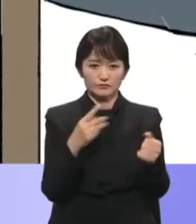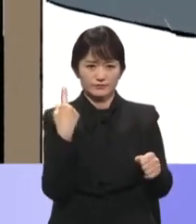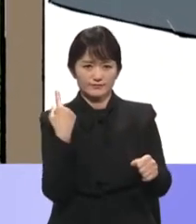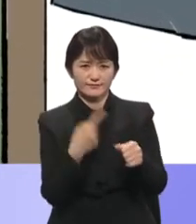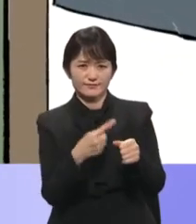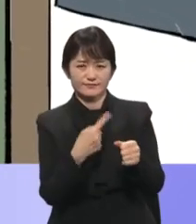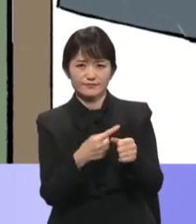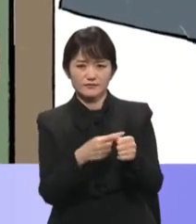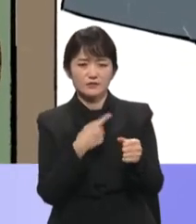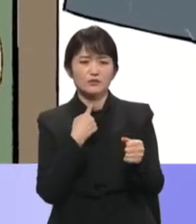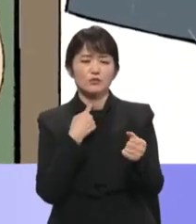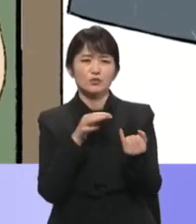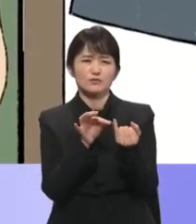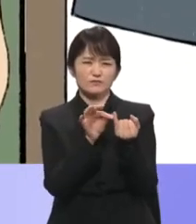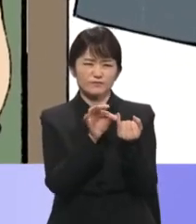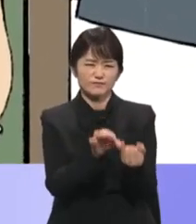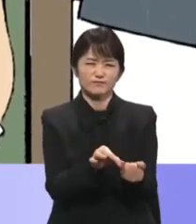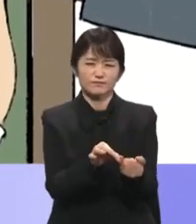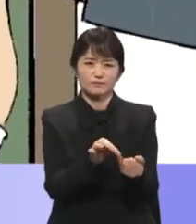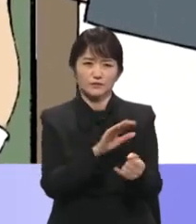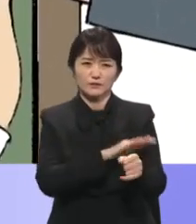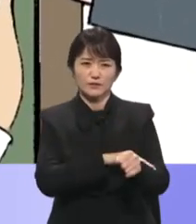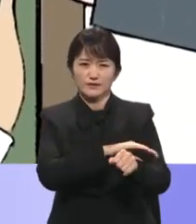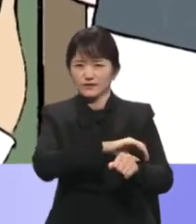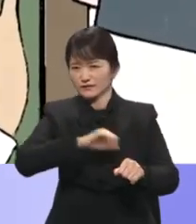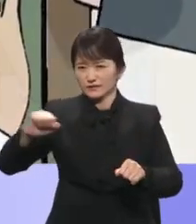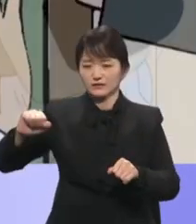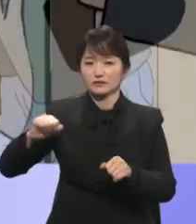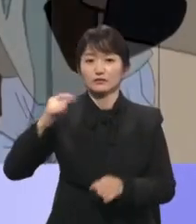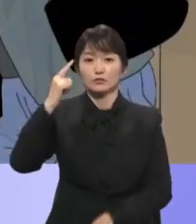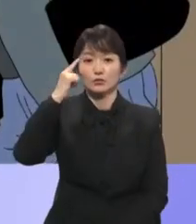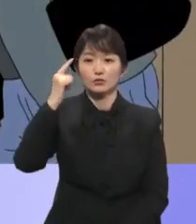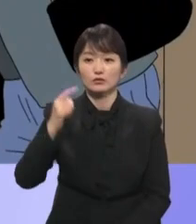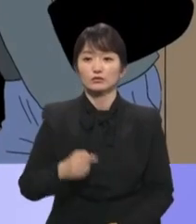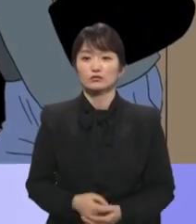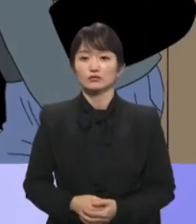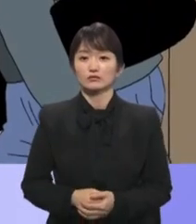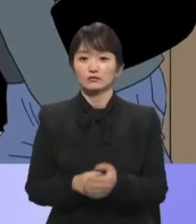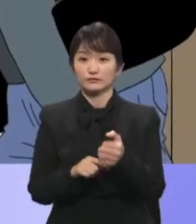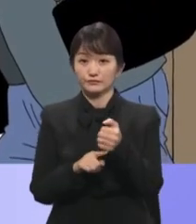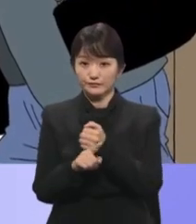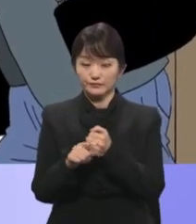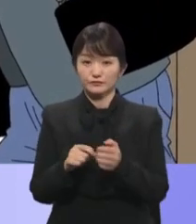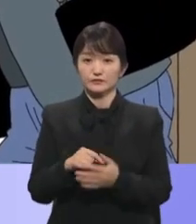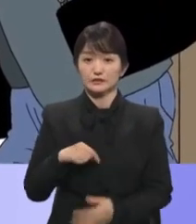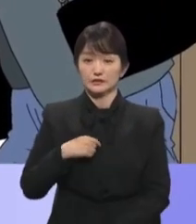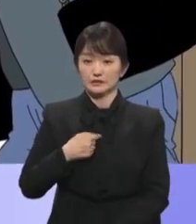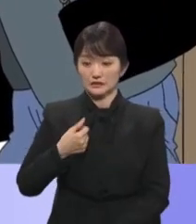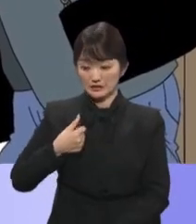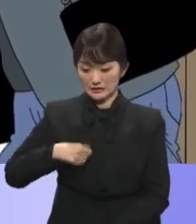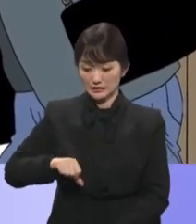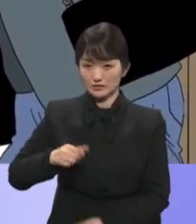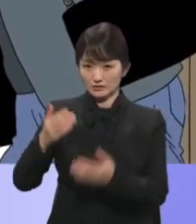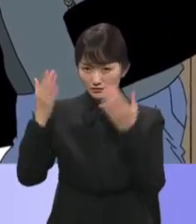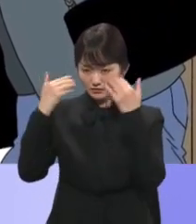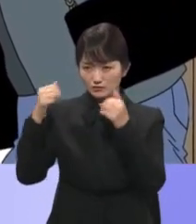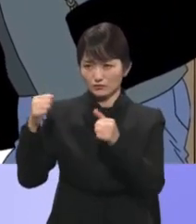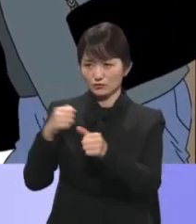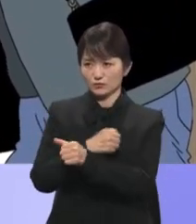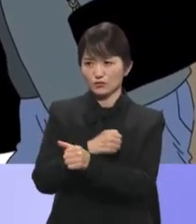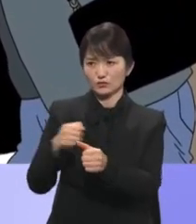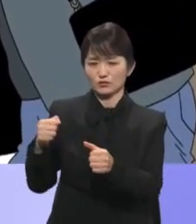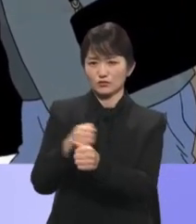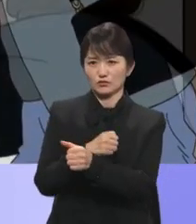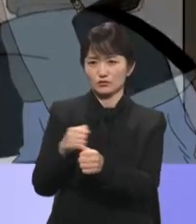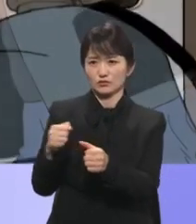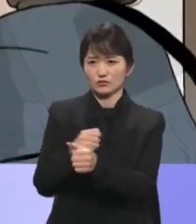하면서 목을 조르고 이제 팔을 세게 끌어당겼습니다 왜 그런 거예요 이유는 자신의 아들이 학교폭력 가해자로 그